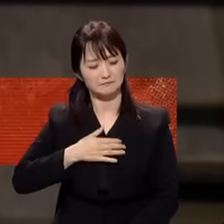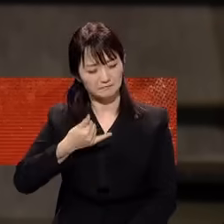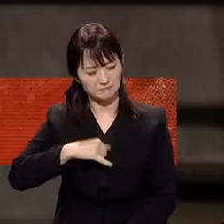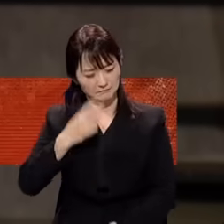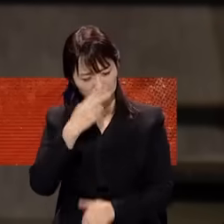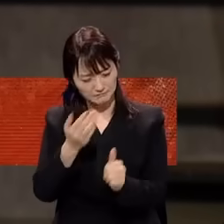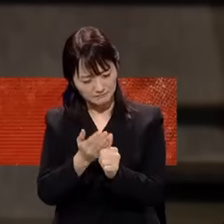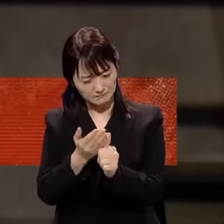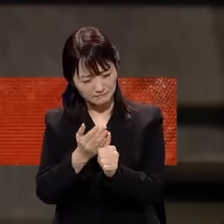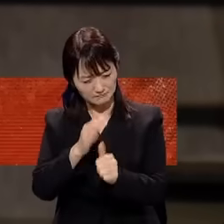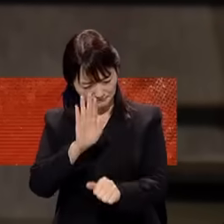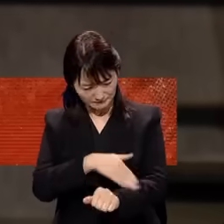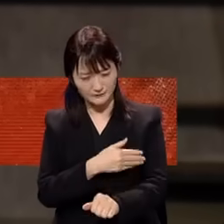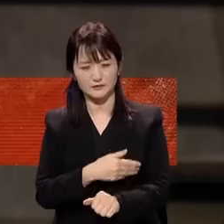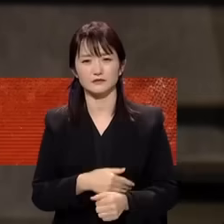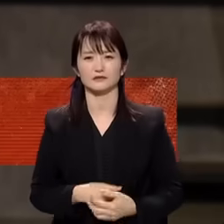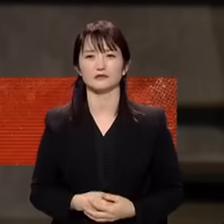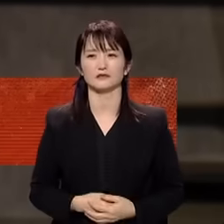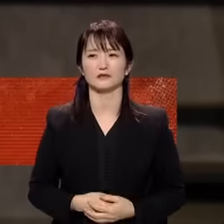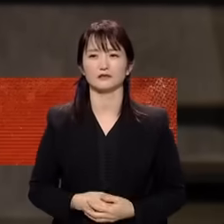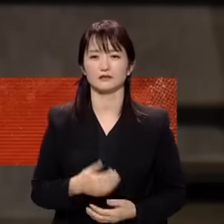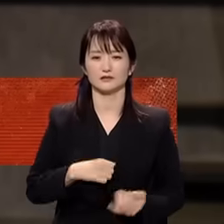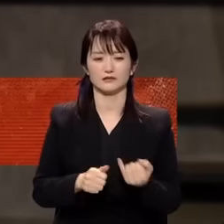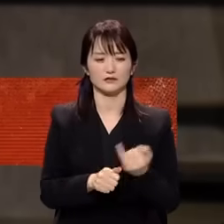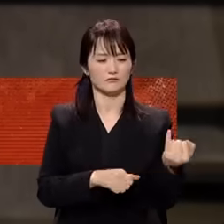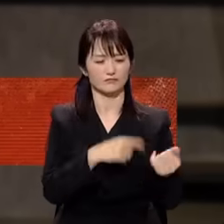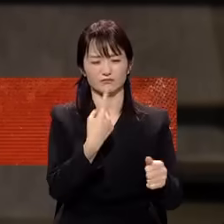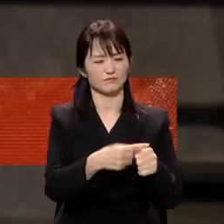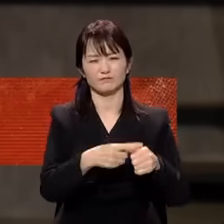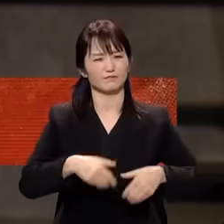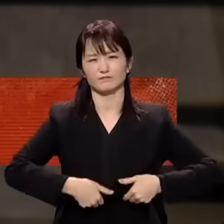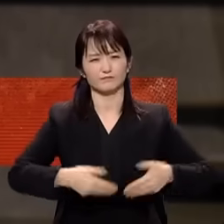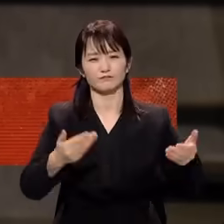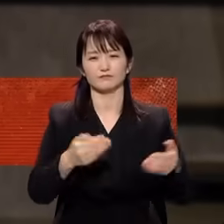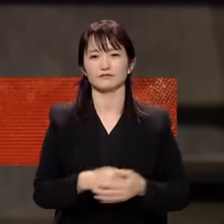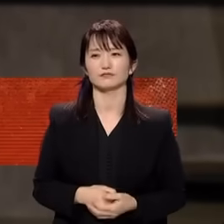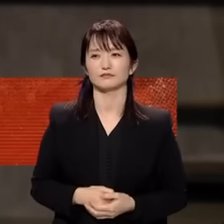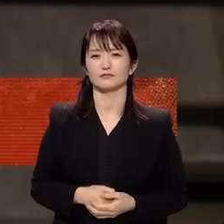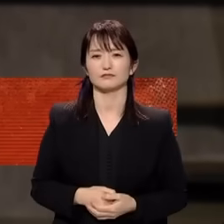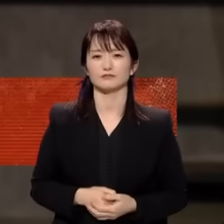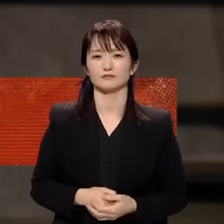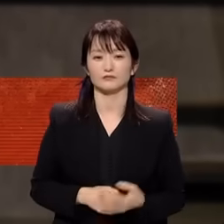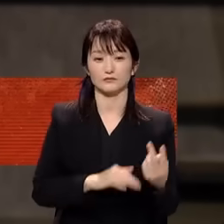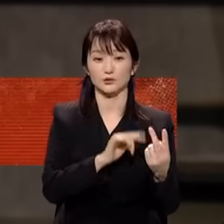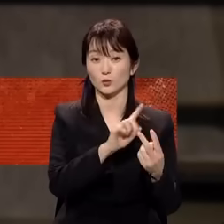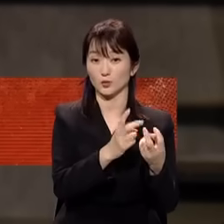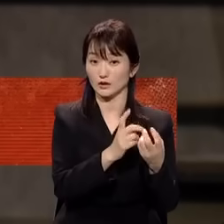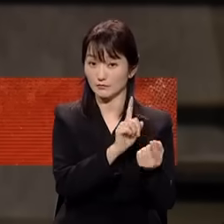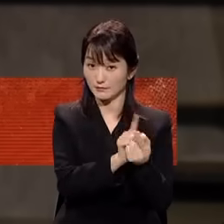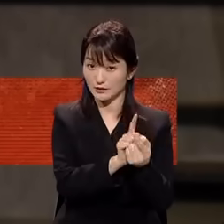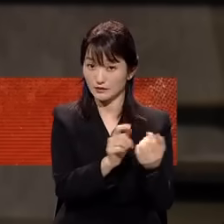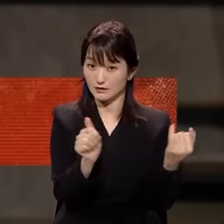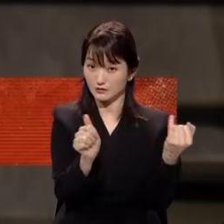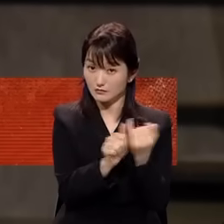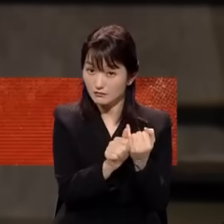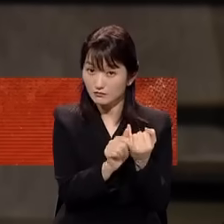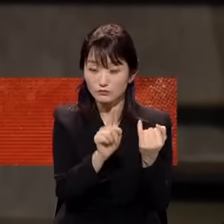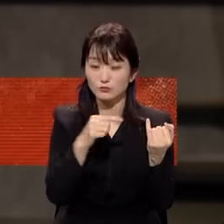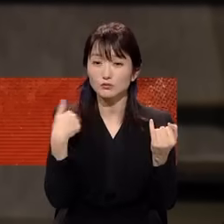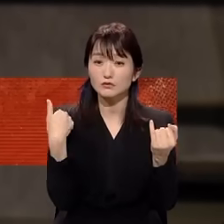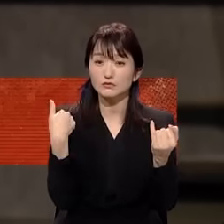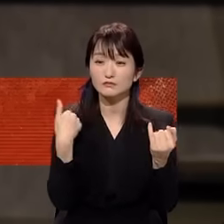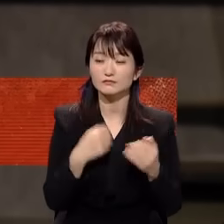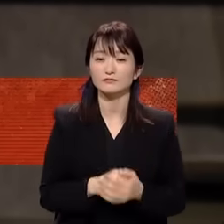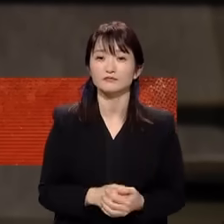잘못 키운 것인데 사실 며느리 욕할 것도 없죠. 근데 이 두 사람이 어떻게 만나서 결혼했는지는 모르겠지만